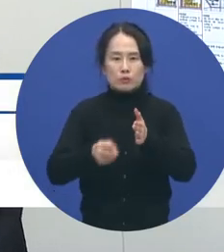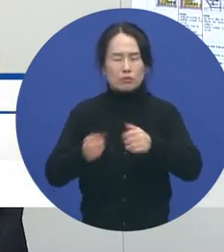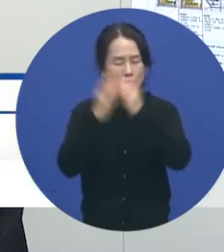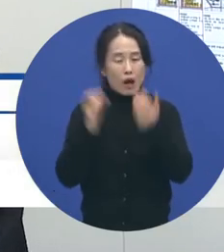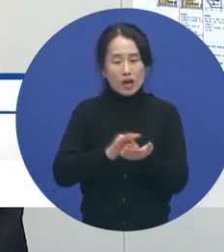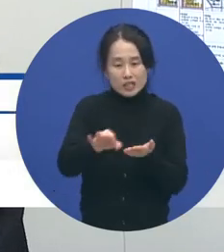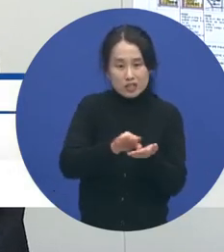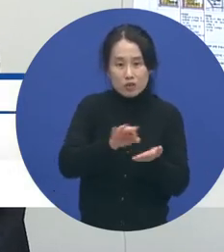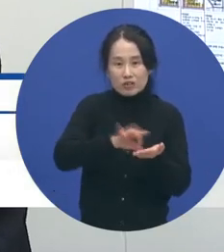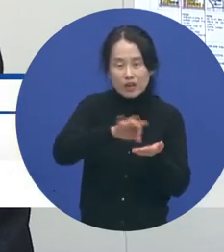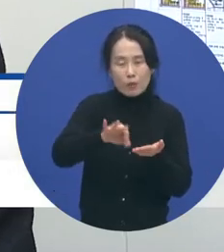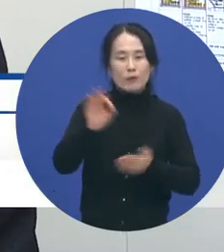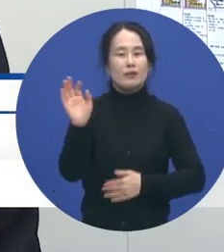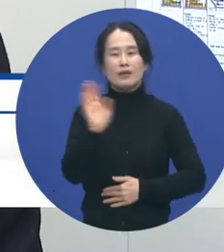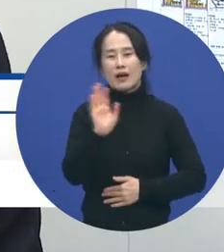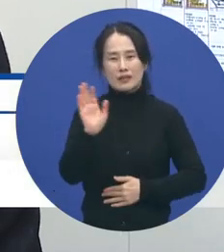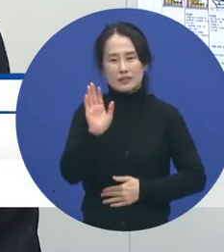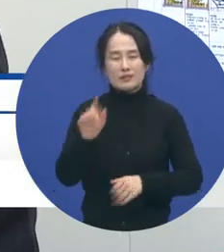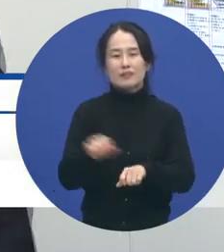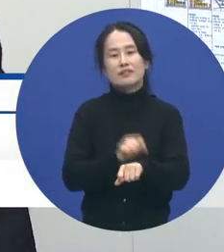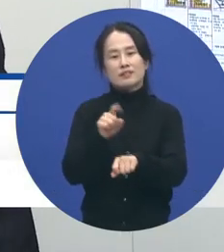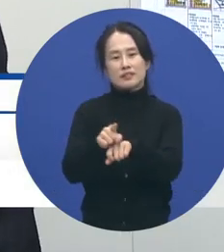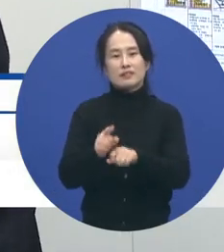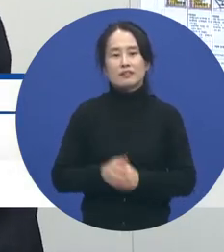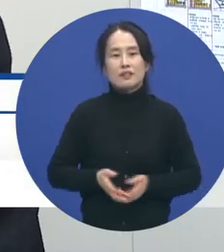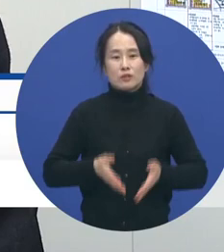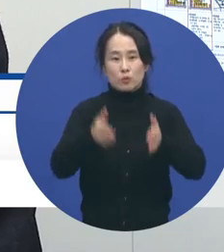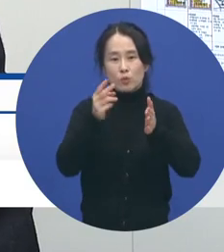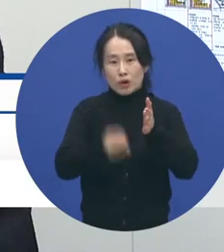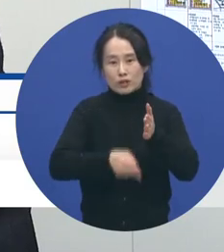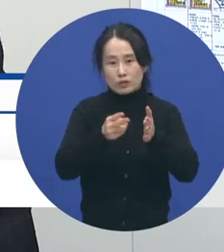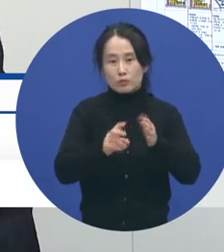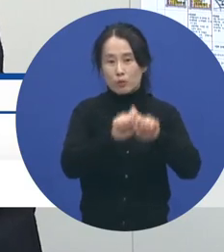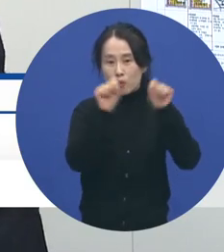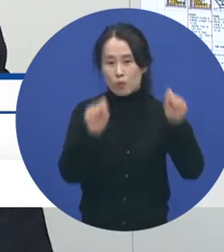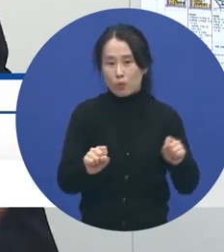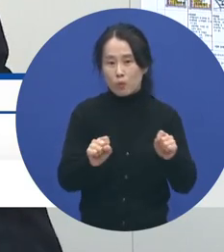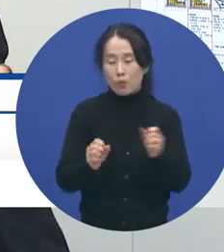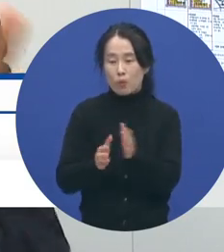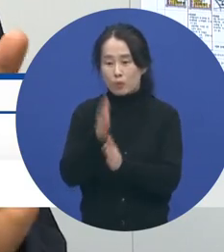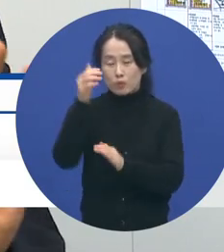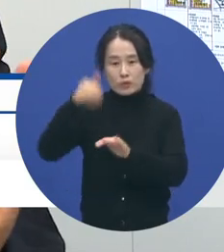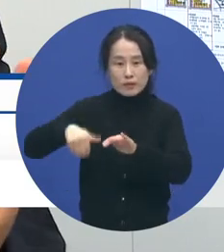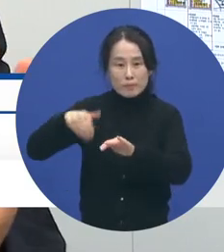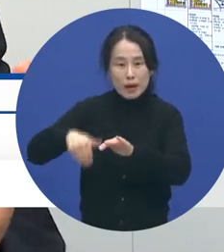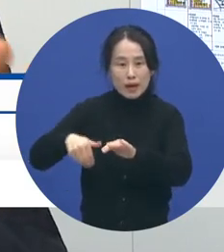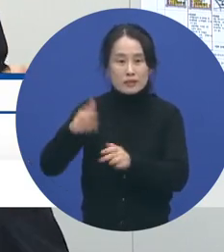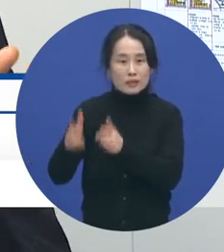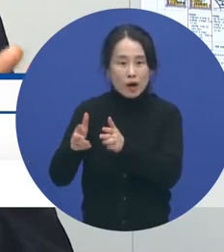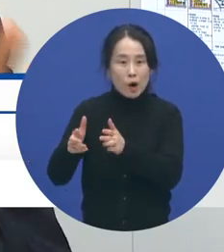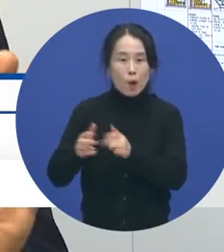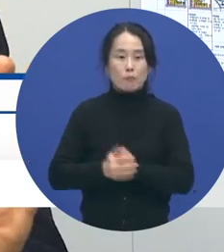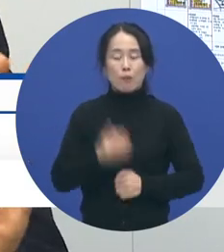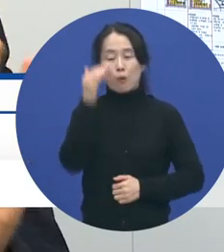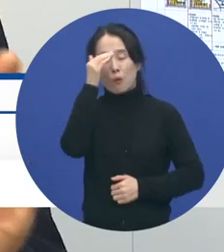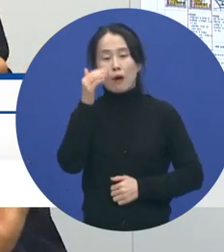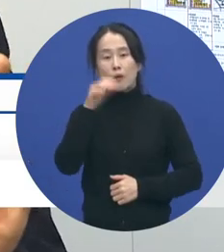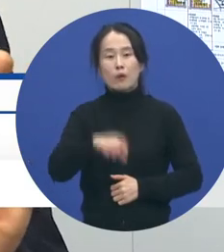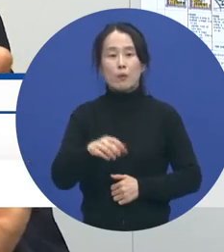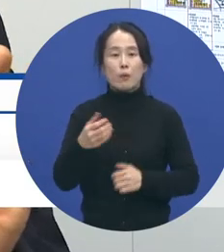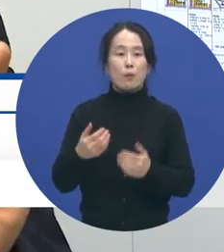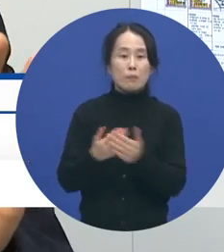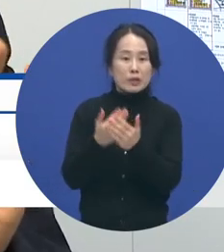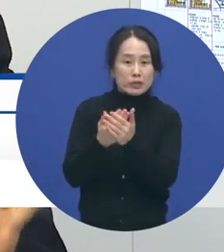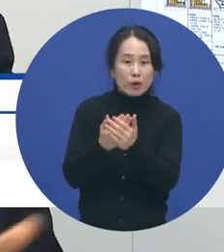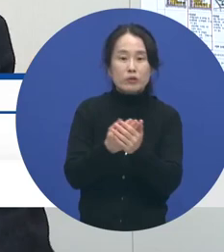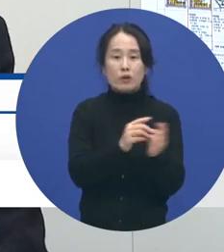하자는 것이 아니라는 것이 특징입니다. 도로와 철도는 인프라와 개발사업, 도시개발이라든가 관광지 개발, 리조트 개발